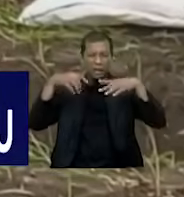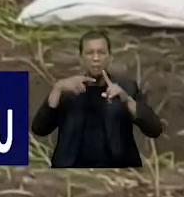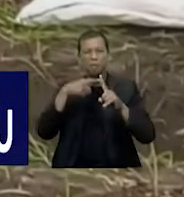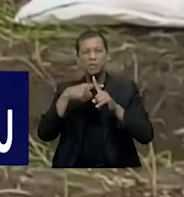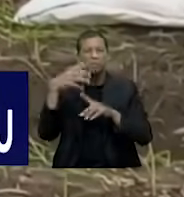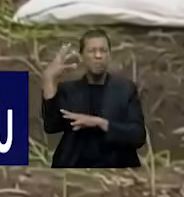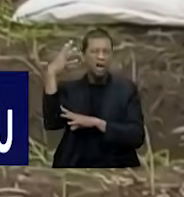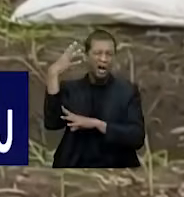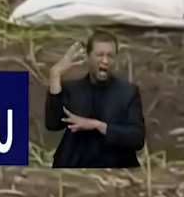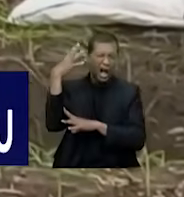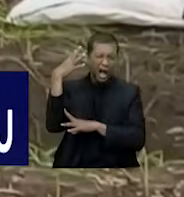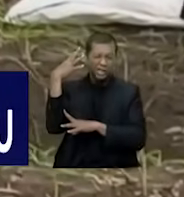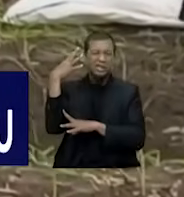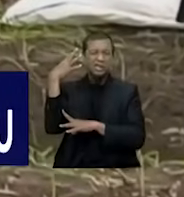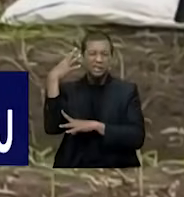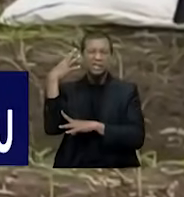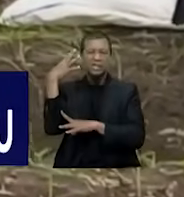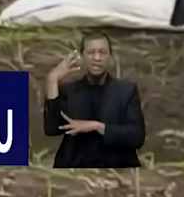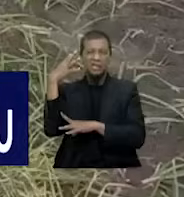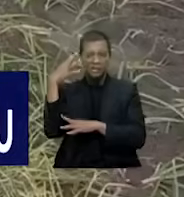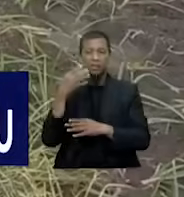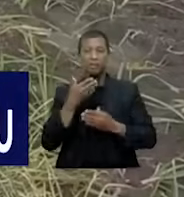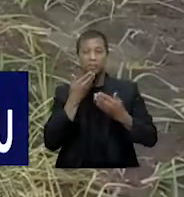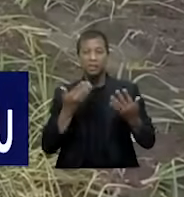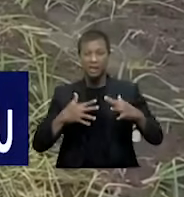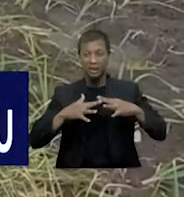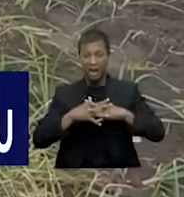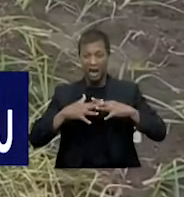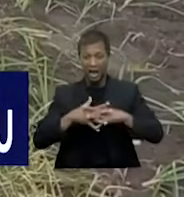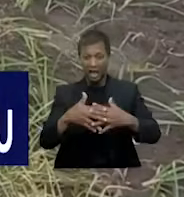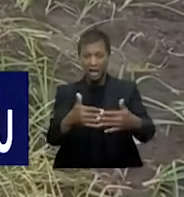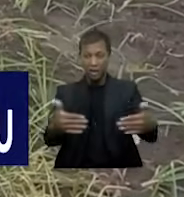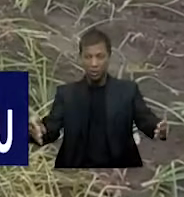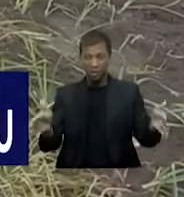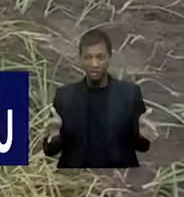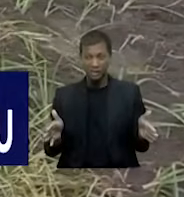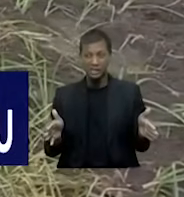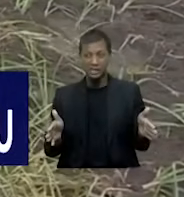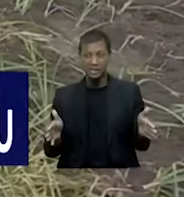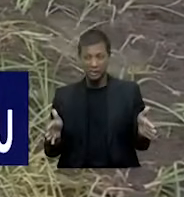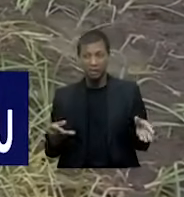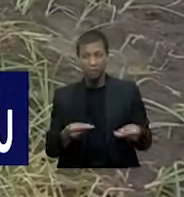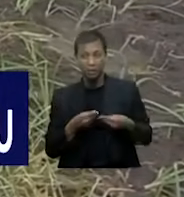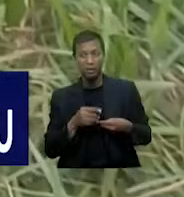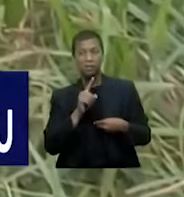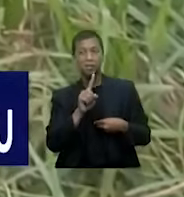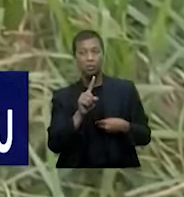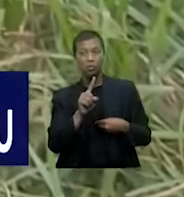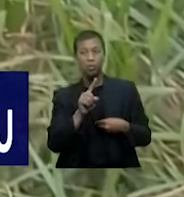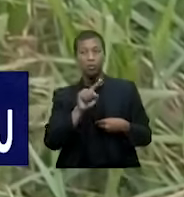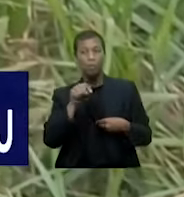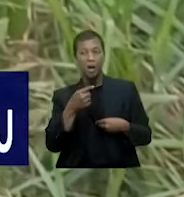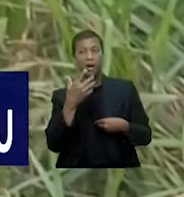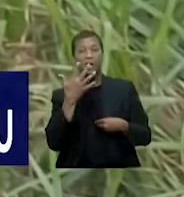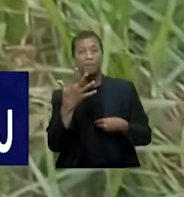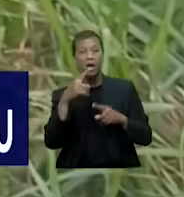Sebelumnya, dari lahan seluas 1/4 hektar dapat menghasilkan bawang merah minimal 1,5 ton. Namun sekarang, hanya dapat menghasilkan 800